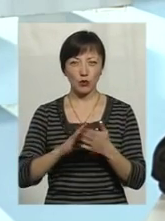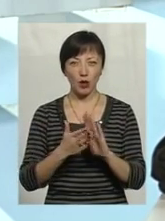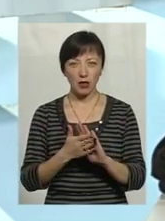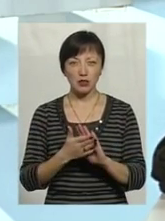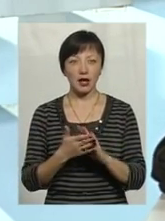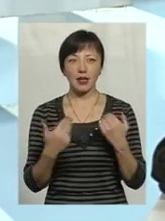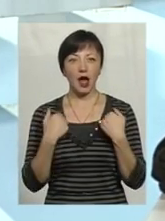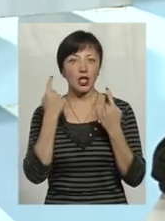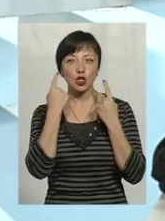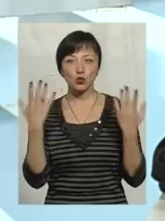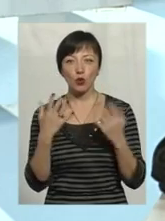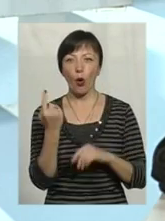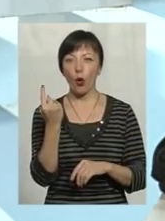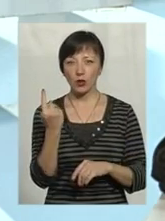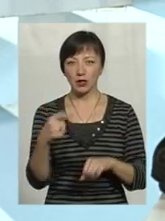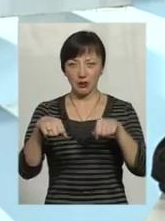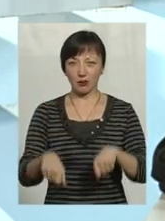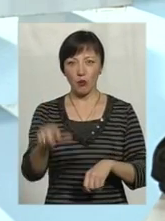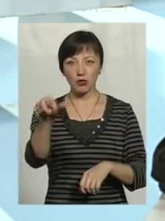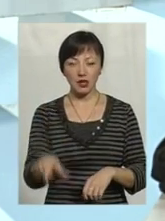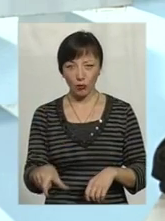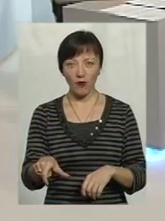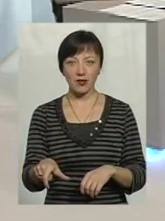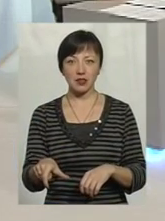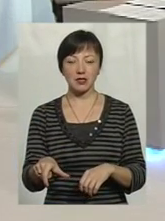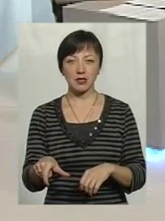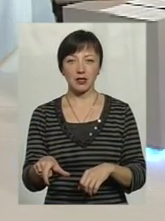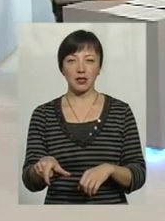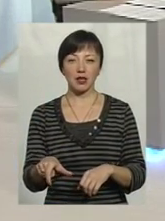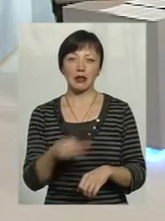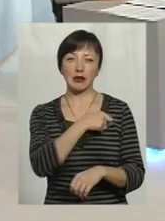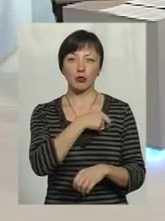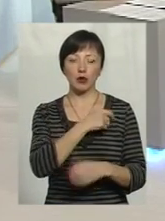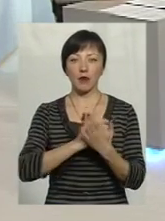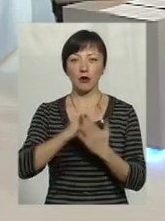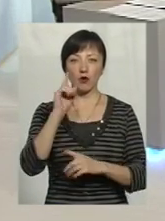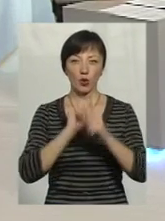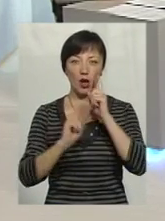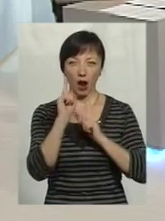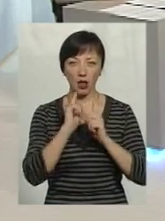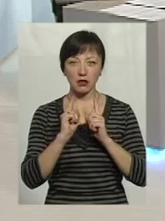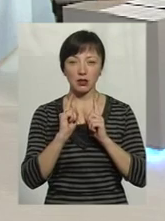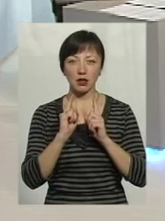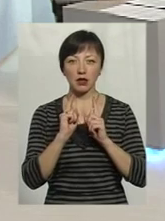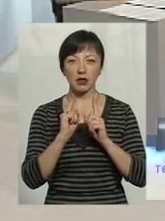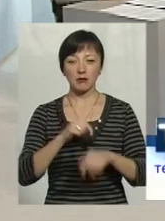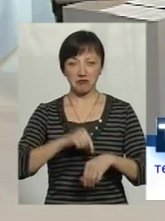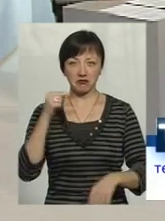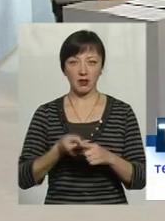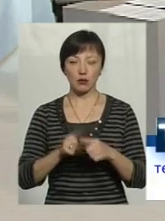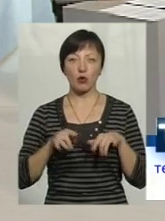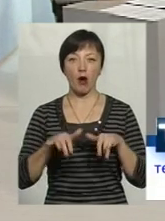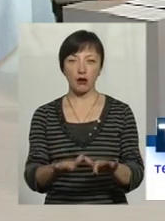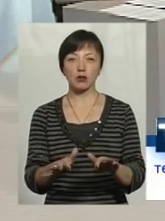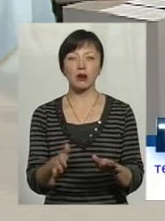ЗМІ, я не чула, щоб хоча б один посадовець, там, депутат Верховної Ради відкликнувся на цю